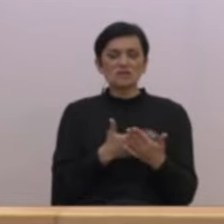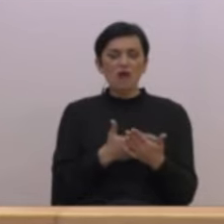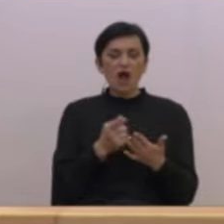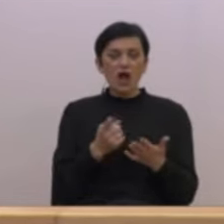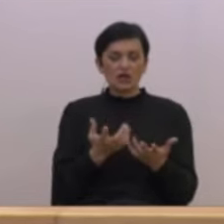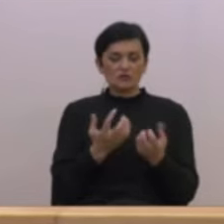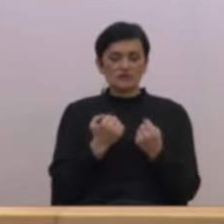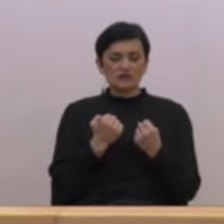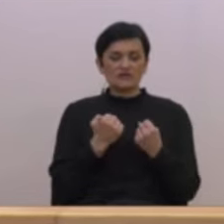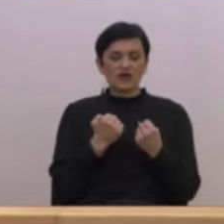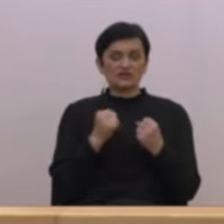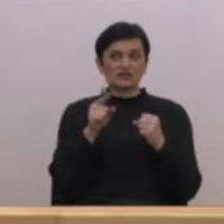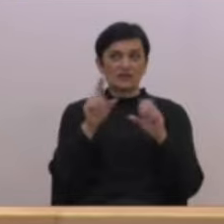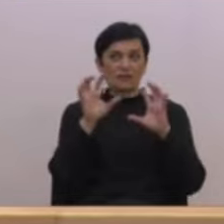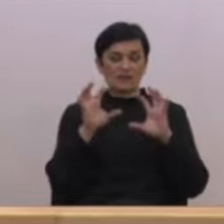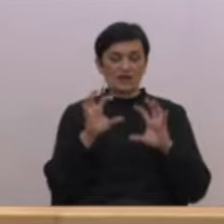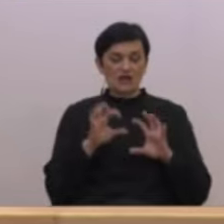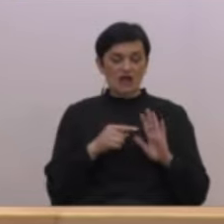კანონით.